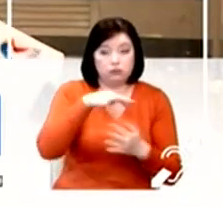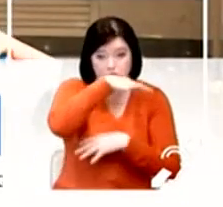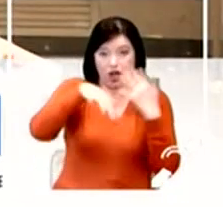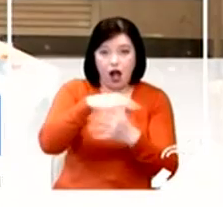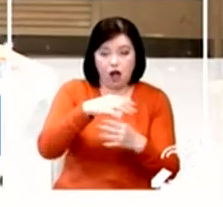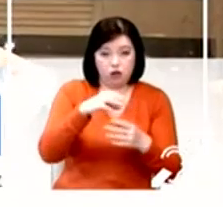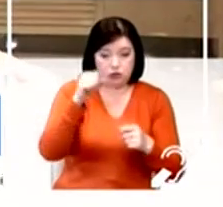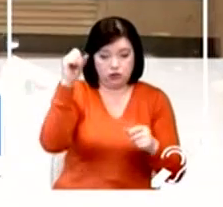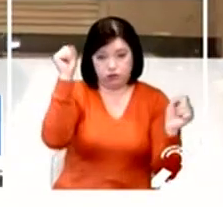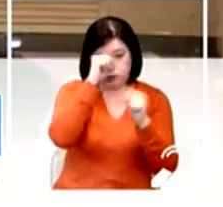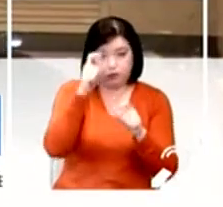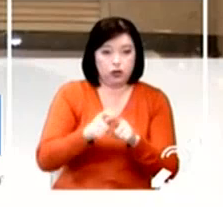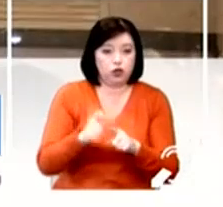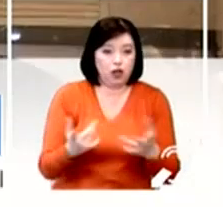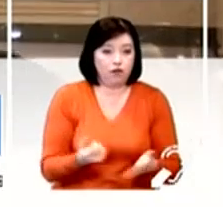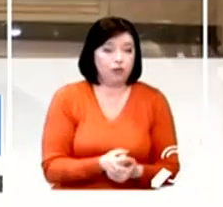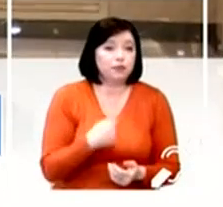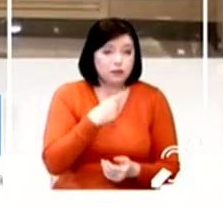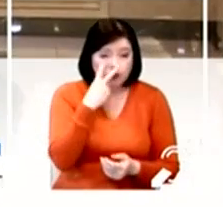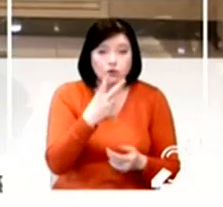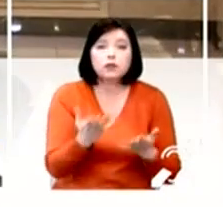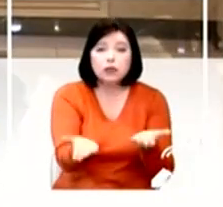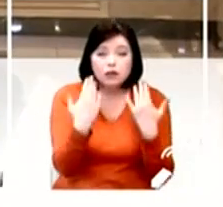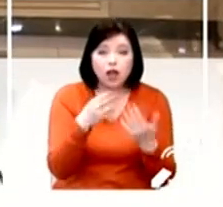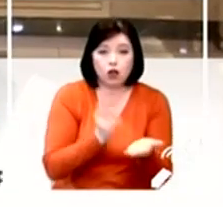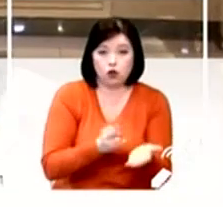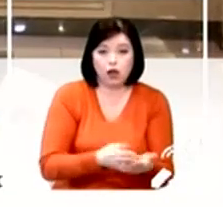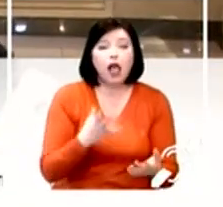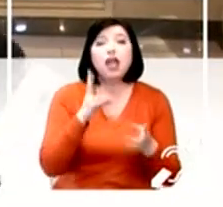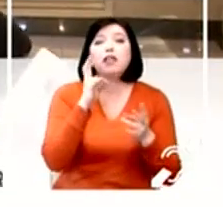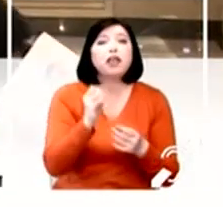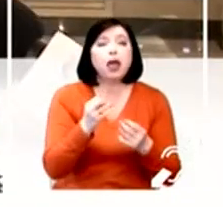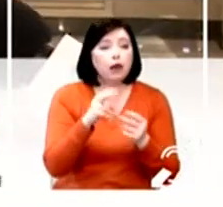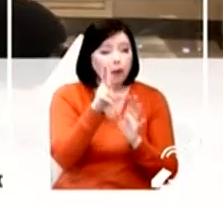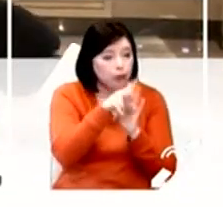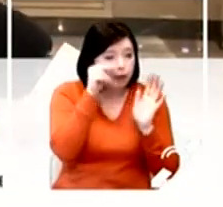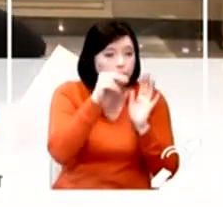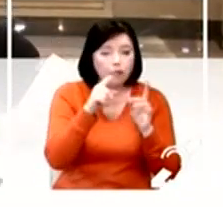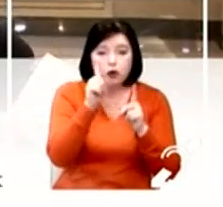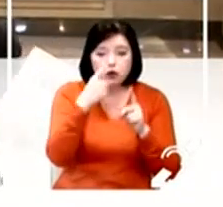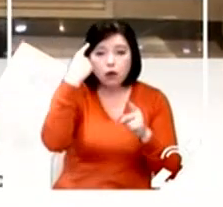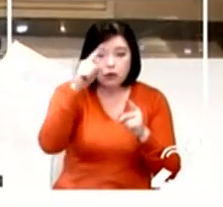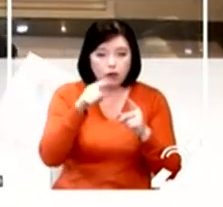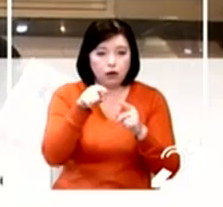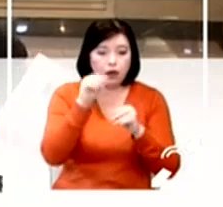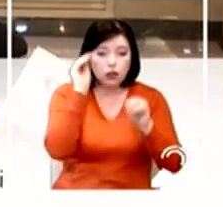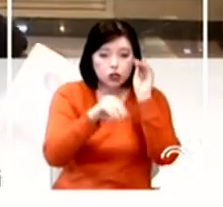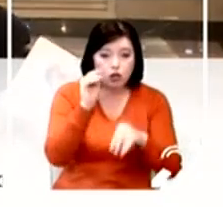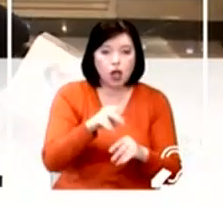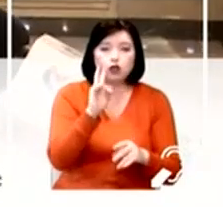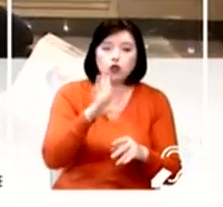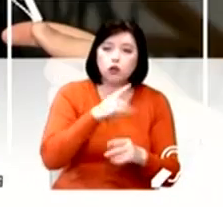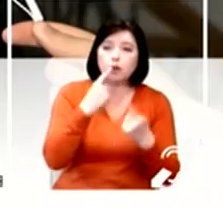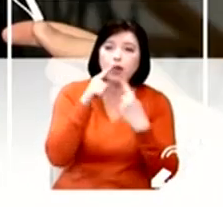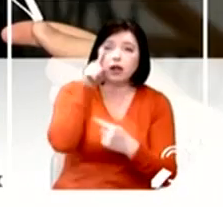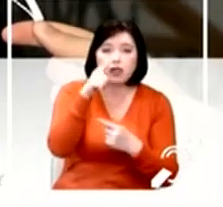jurist, ca și întreaga societate, materiale concrete, nu de astea screenshot-uri care apar în spațiu public, precum că cineva a discutat